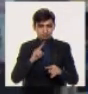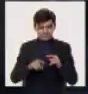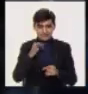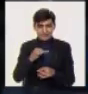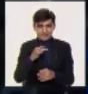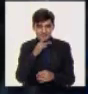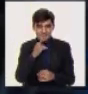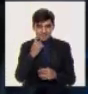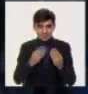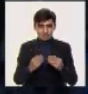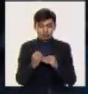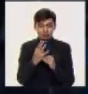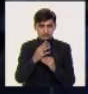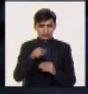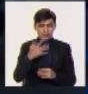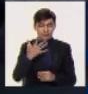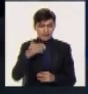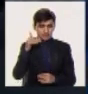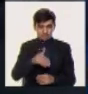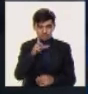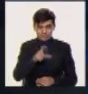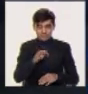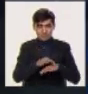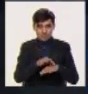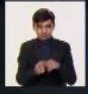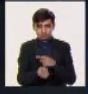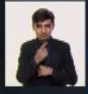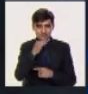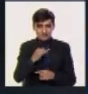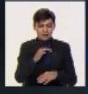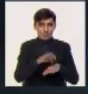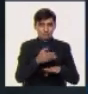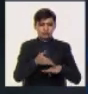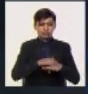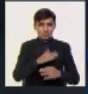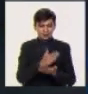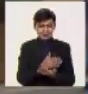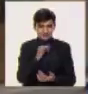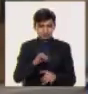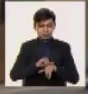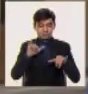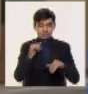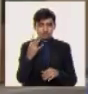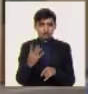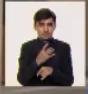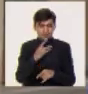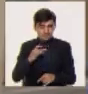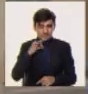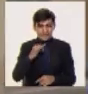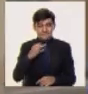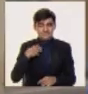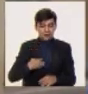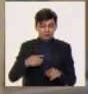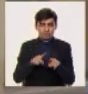минувшие сутки прирост 14,5 тысяч человек. Причем число пациентов с тяжелой формой заболевания увеличилось на четверть. Во